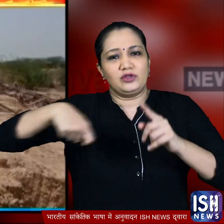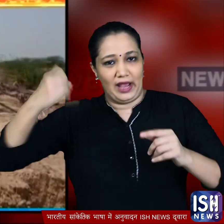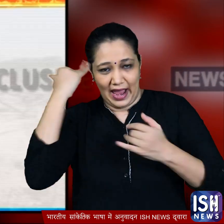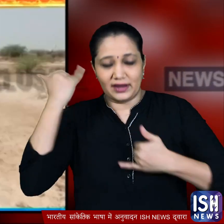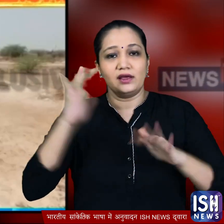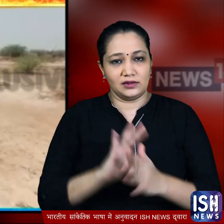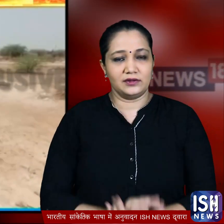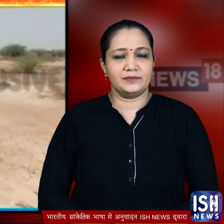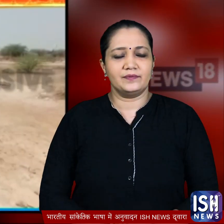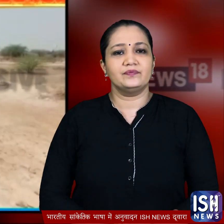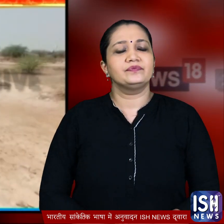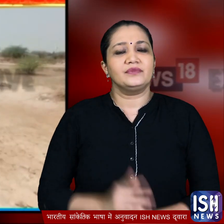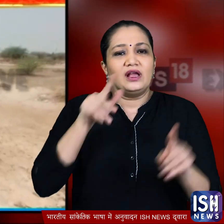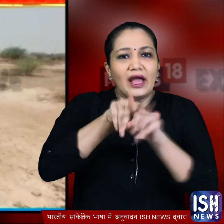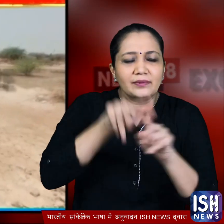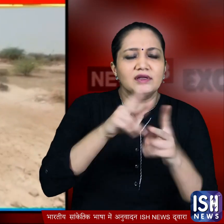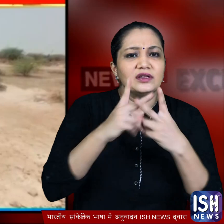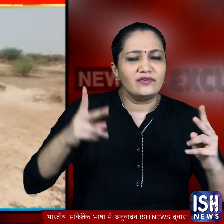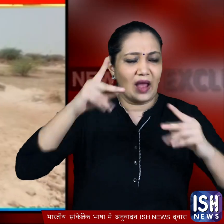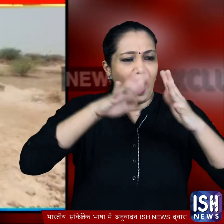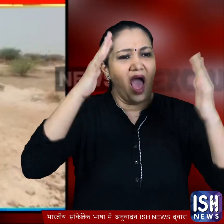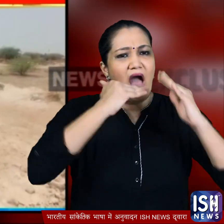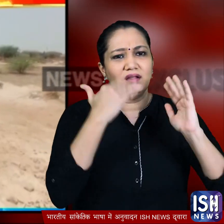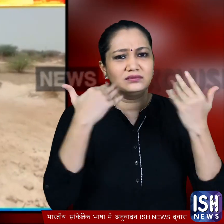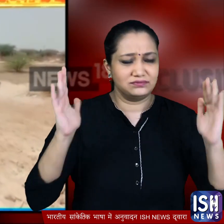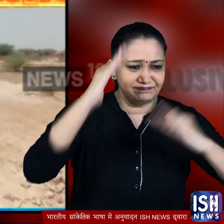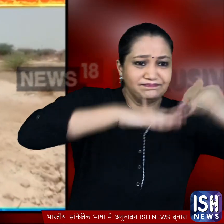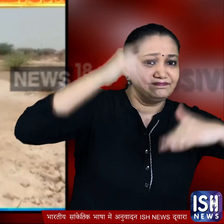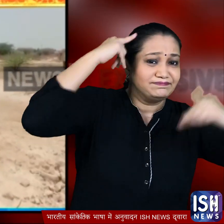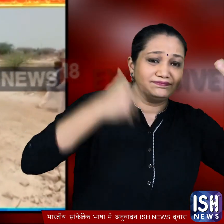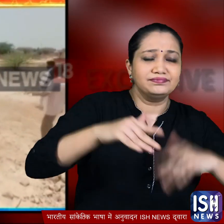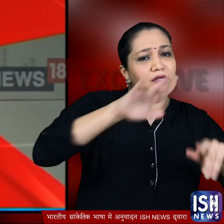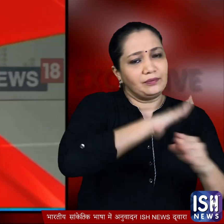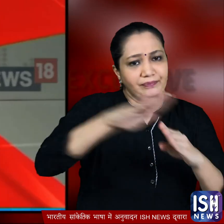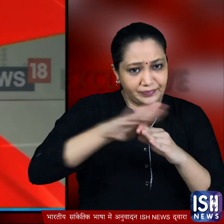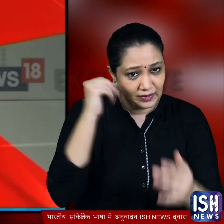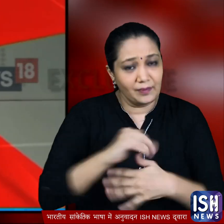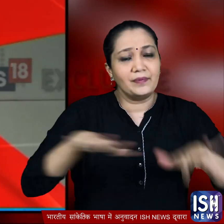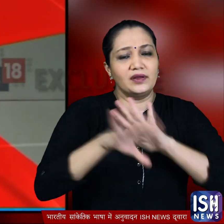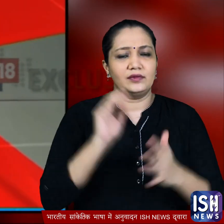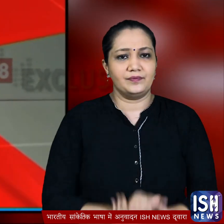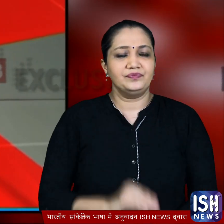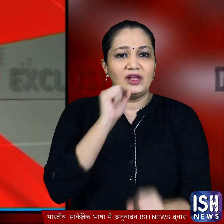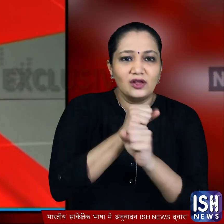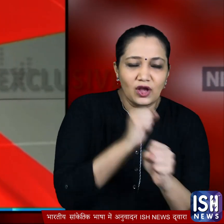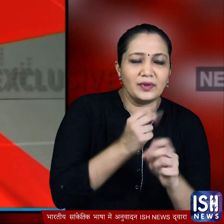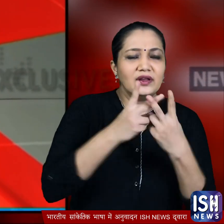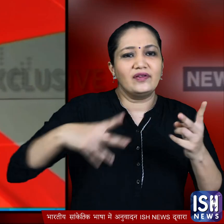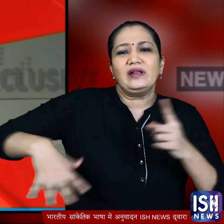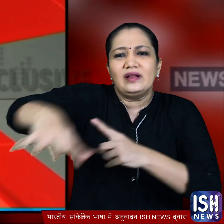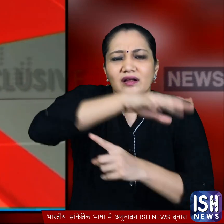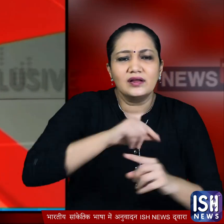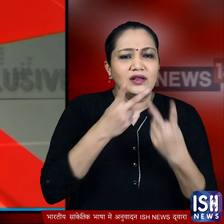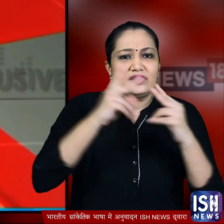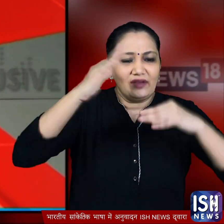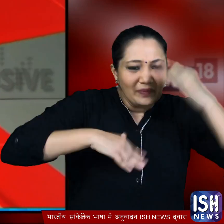का प्लान है, इसलिए प्रशासन की तरफ से वहां अवैध कब्जा हटाने की कार्रवाई की जा रही है। सौभाग्य की एक बात है कि सरकारी और सार्वजनिक जगहों